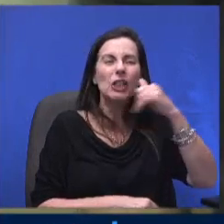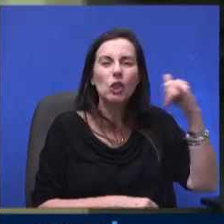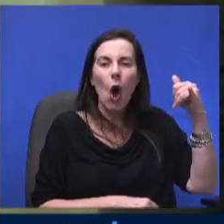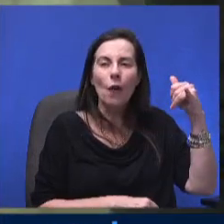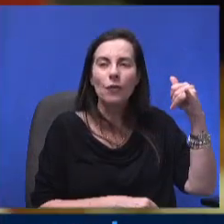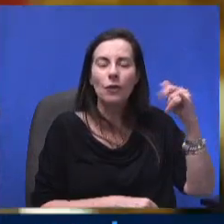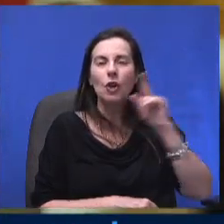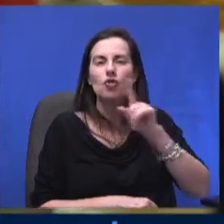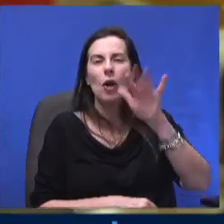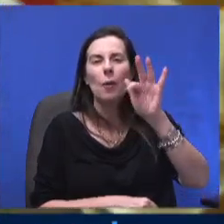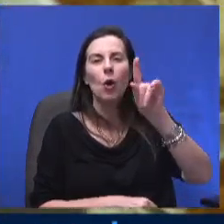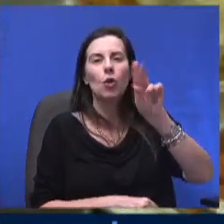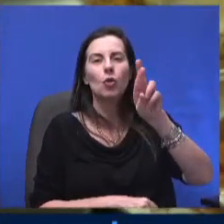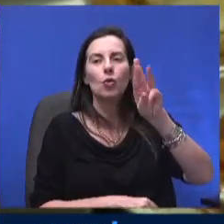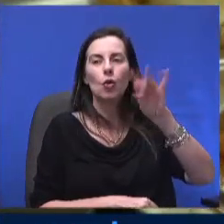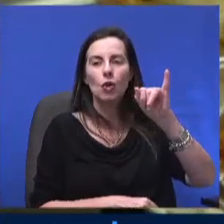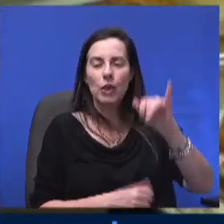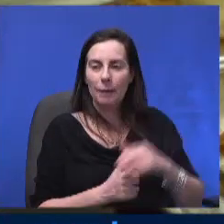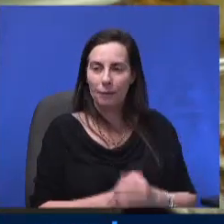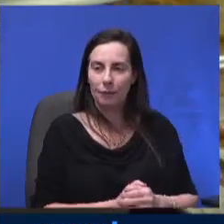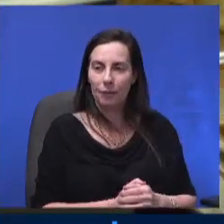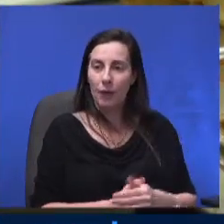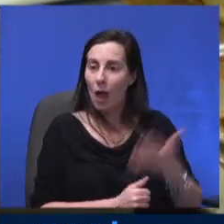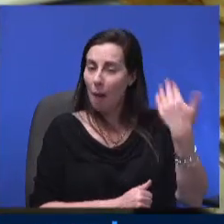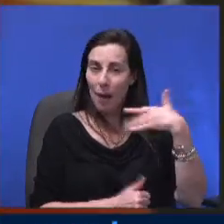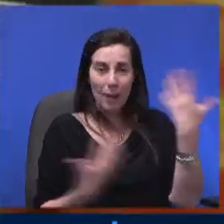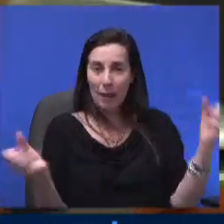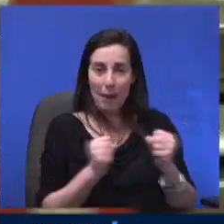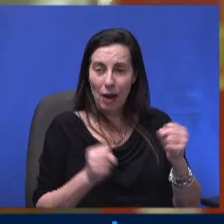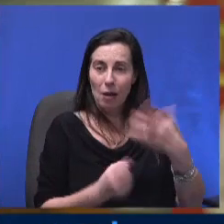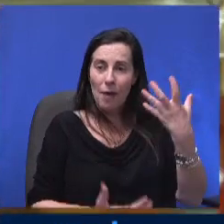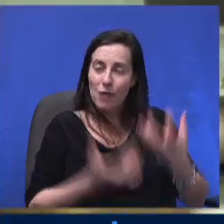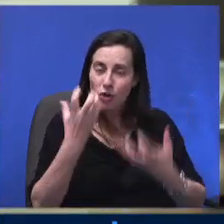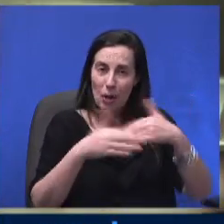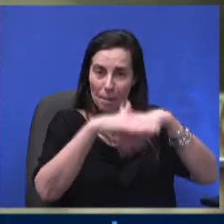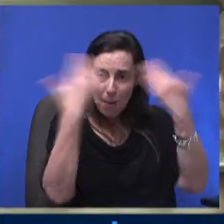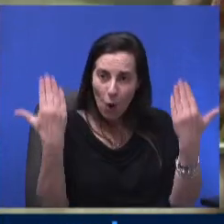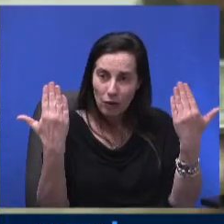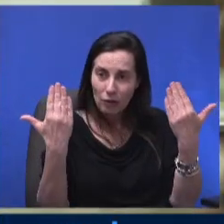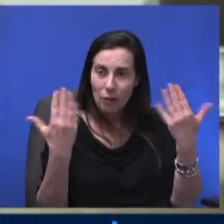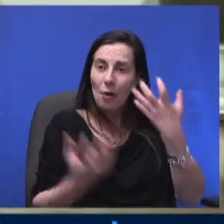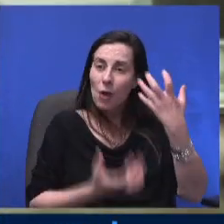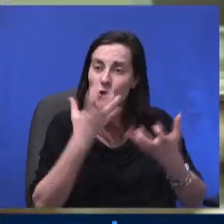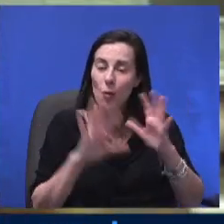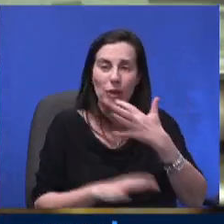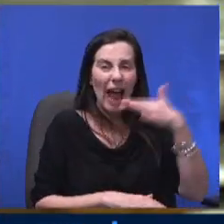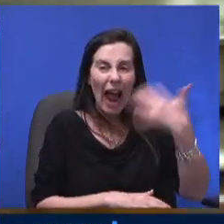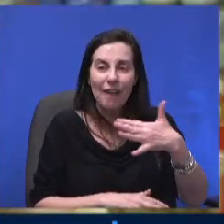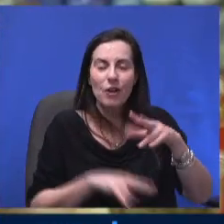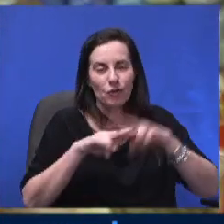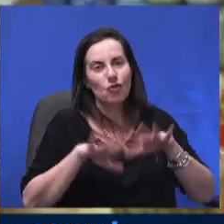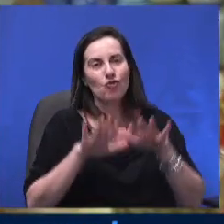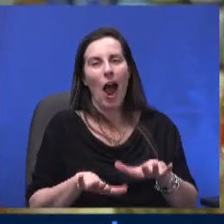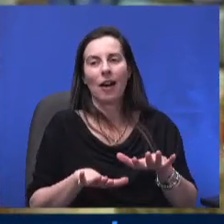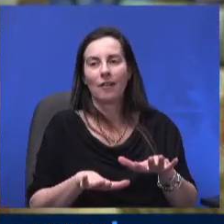המילה הטורקית טורשי. פעם לא היה מקררים, היו מבשלים את האוכל בבוקר, היו מבשלים אותו מאוד מאוד חריף, ואז הוא היה נשמר להם. את מסתכלת,